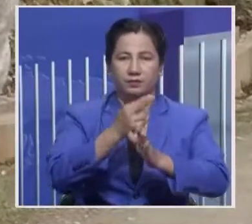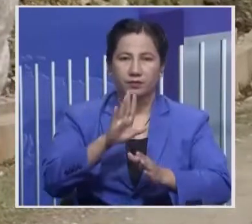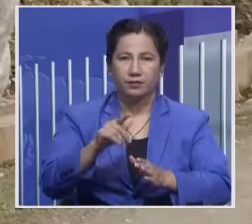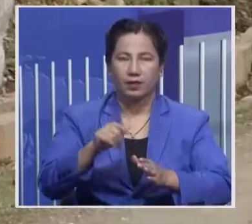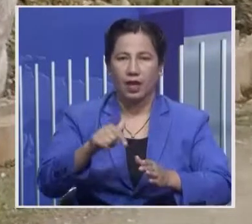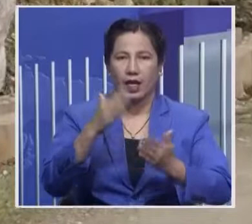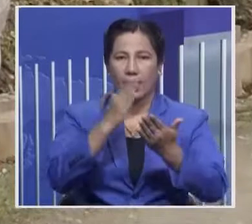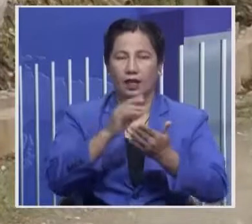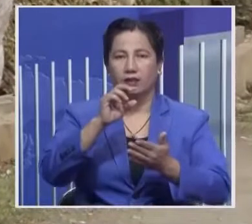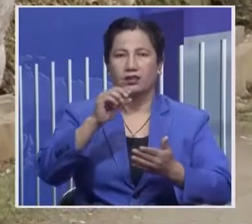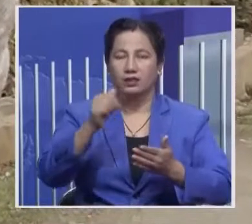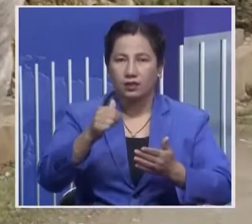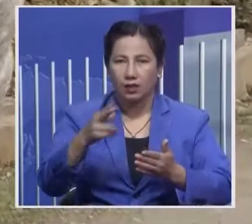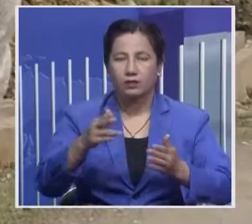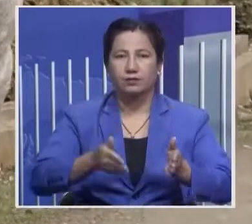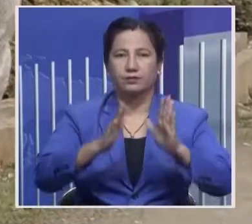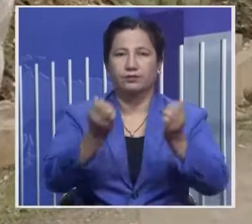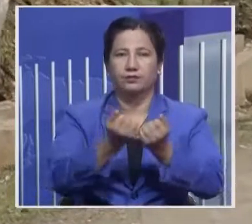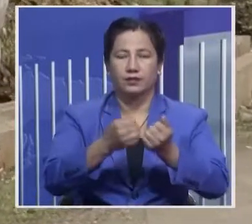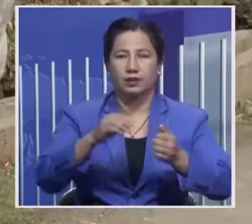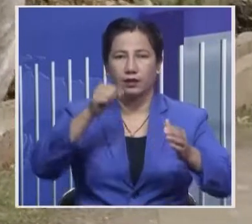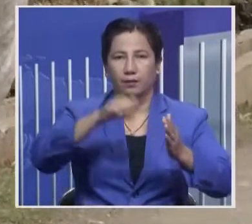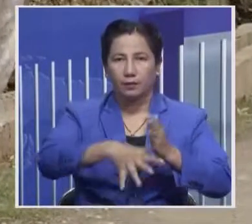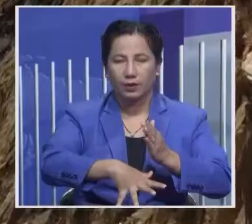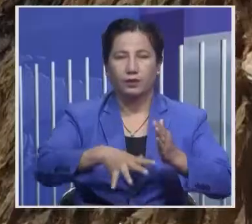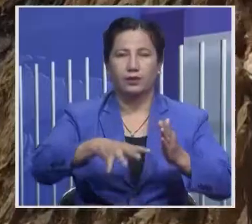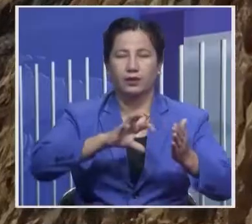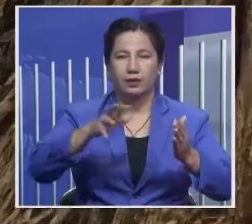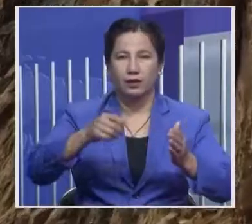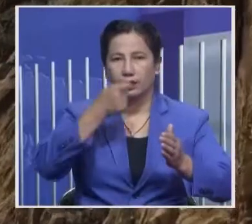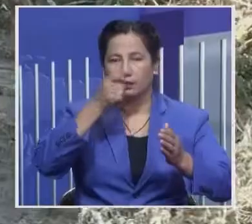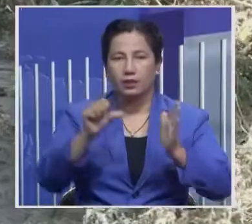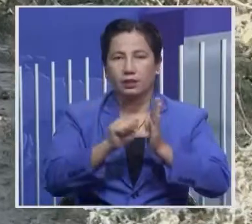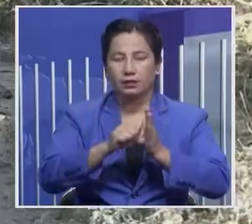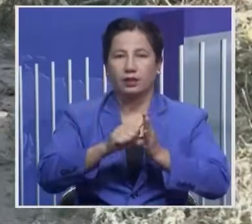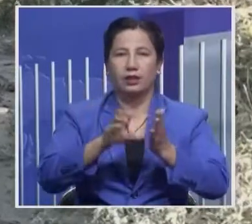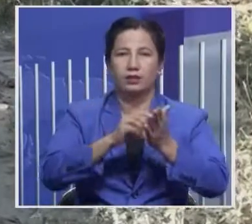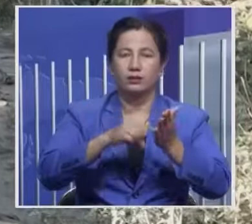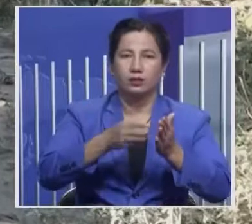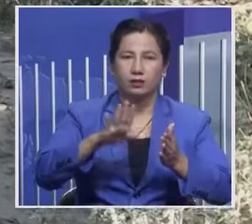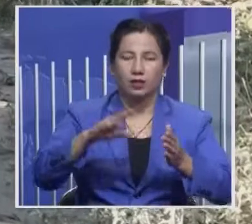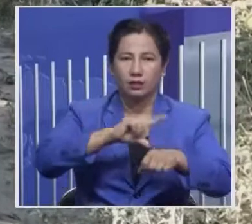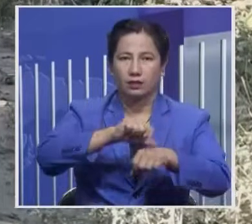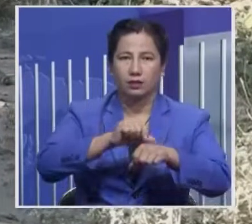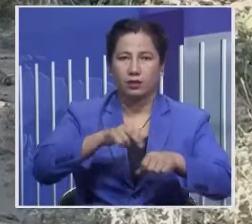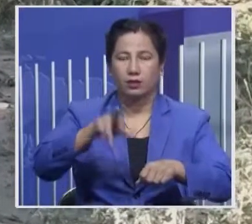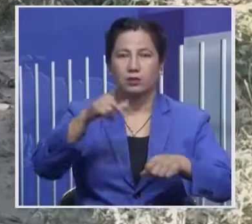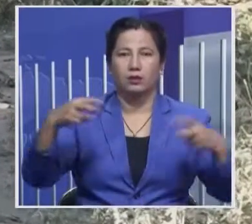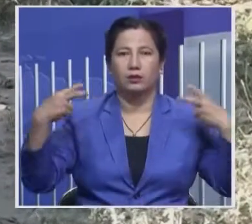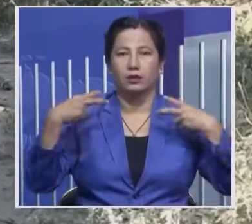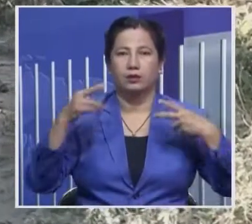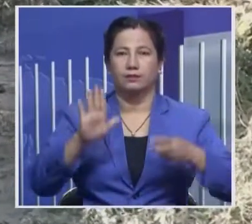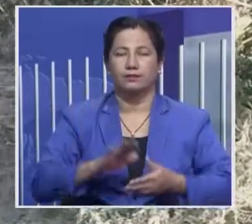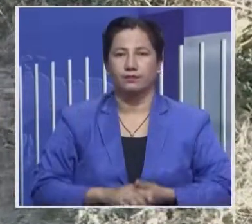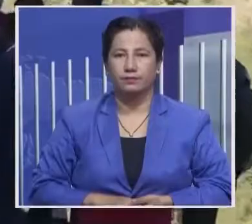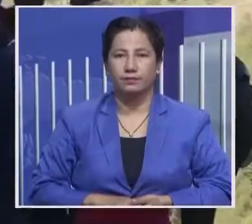भने आधा दर्जन ग्रामीण सडक अवरुद्ध छन्। पहिरोका कारण स्थानीयलाई गाउँदेखि जिल्ला सदरमुकाम जान पनि घन्टौँ हिँड्नुपर्ने बाध्यता रहेको